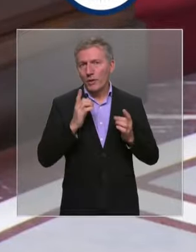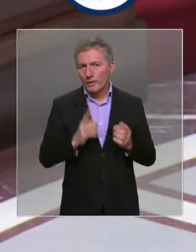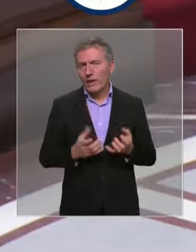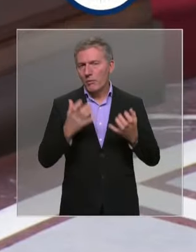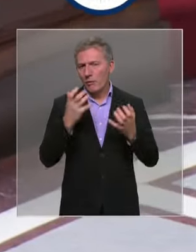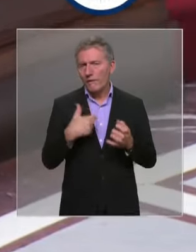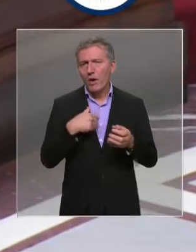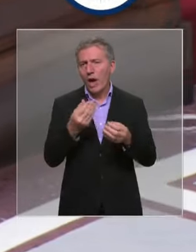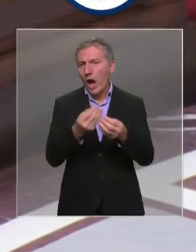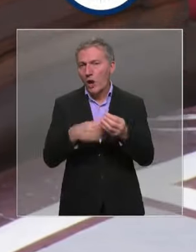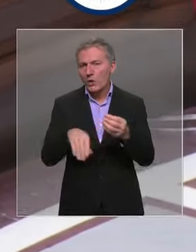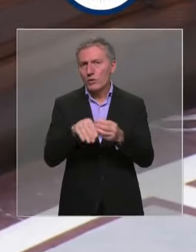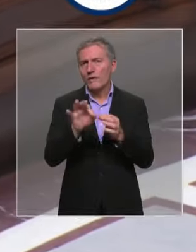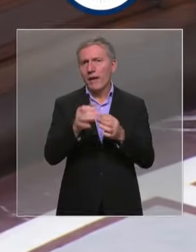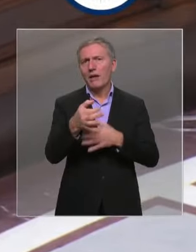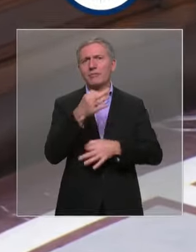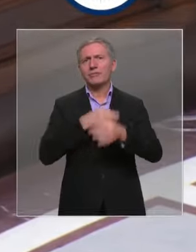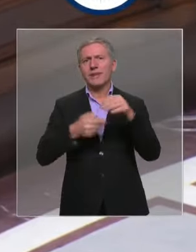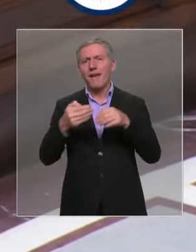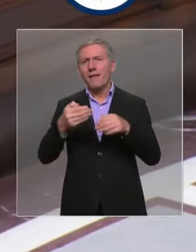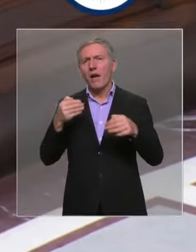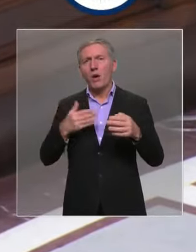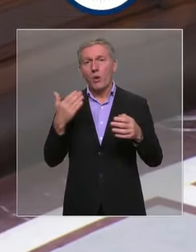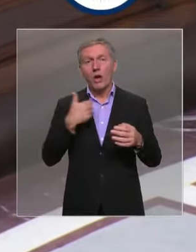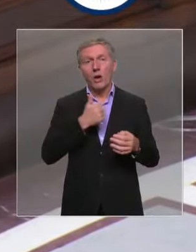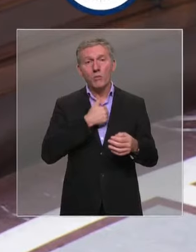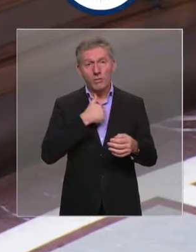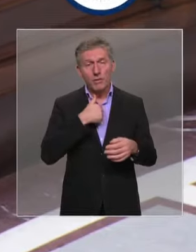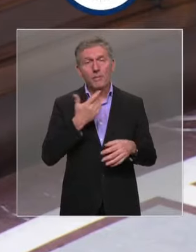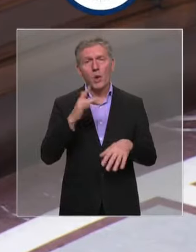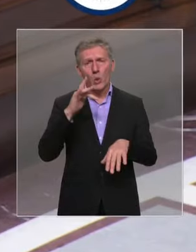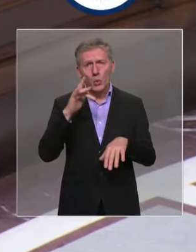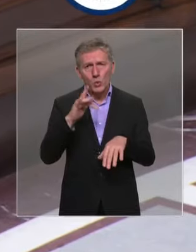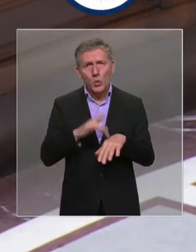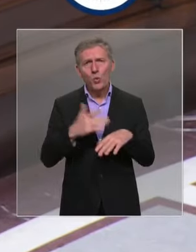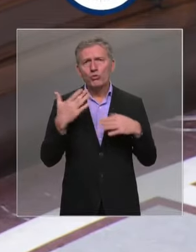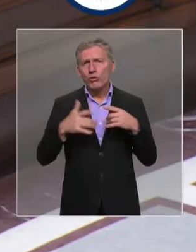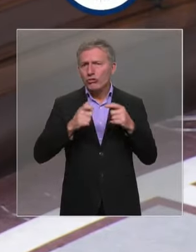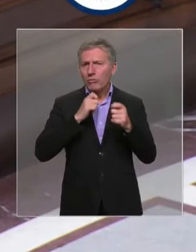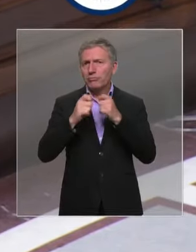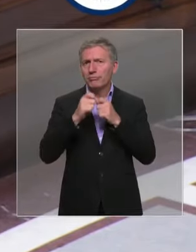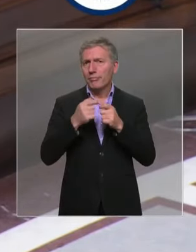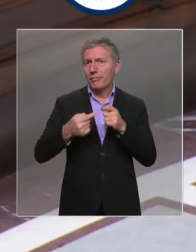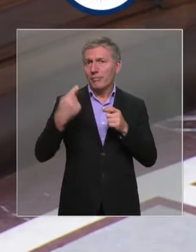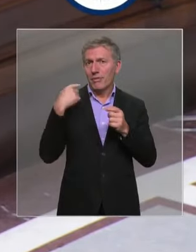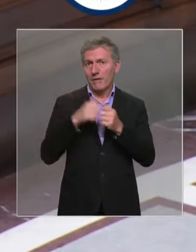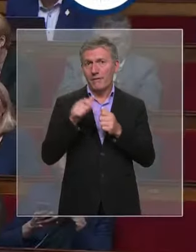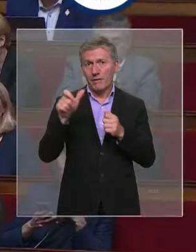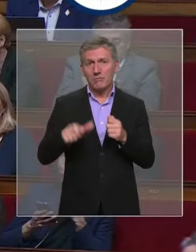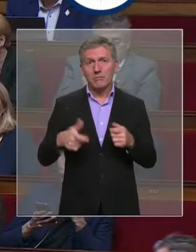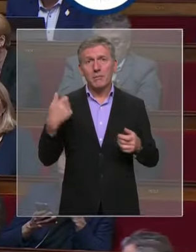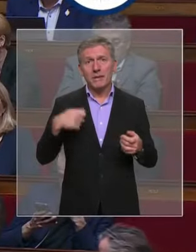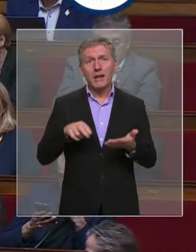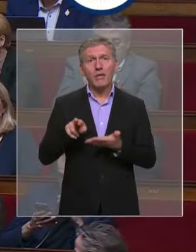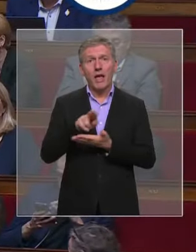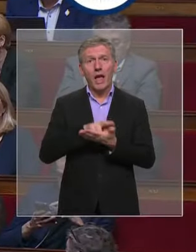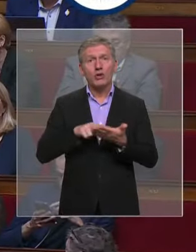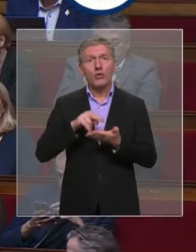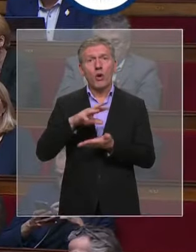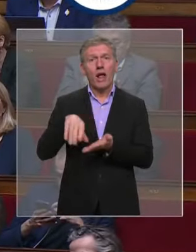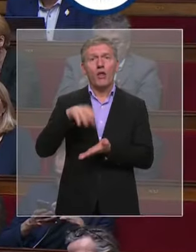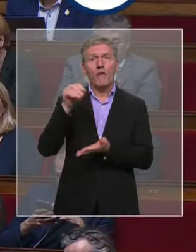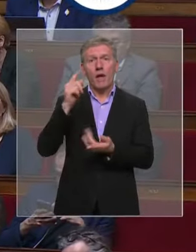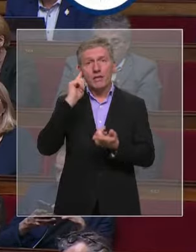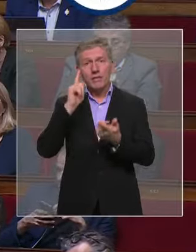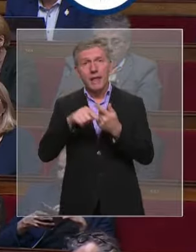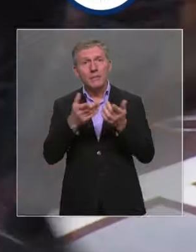voudrais juste ajouter par rapport à vos propos précédents que j'ai eu l'occasion de m'entretenir récemment avec Madame la Présidente de la région Île-de-France